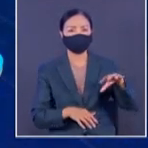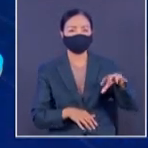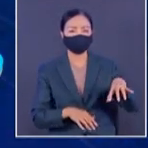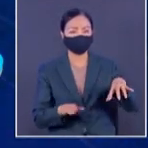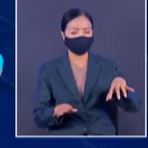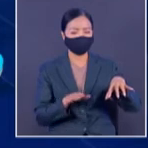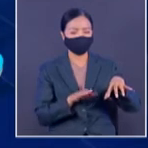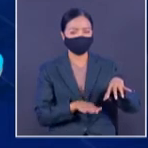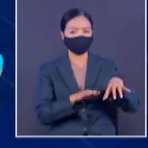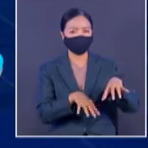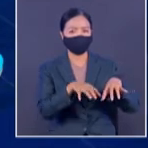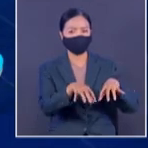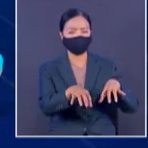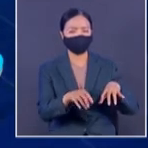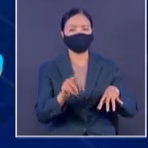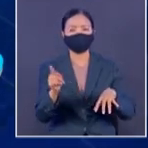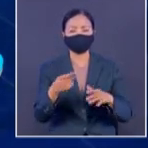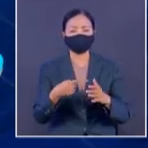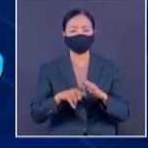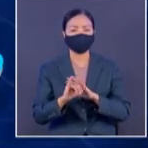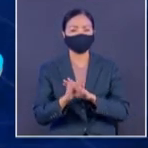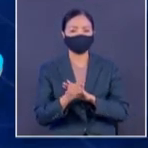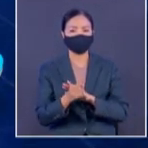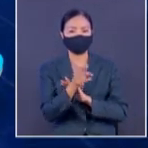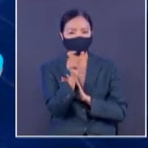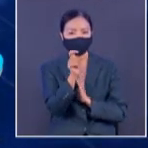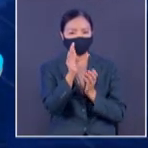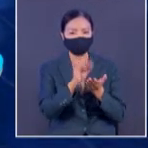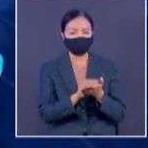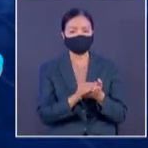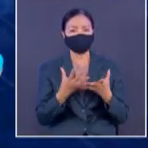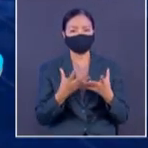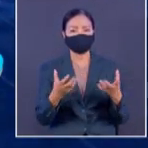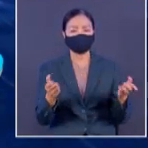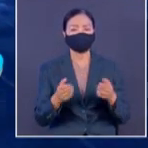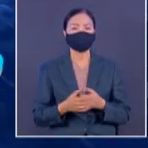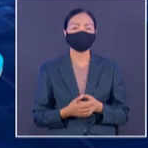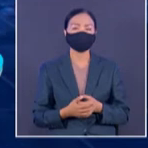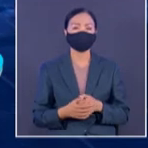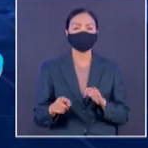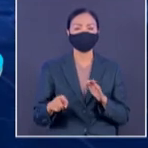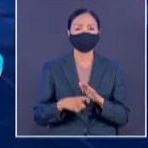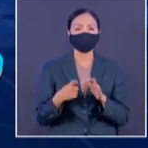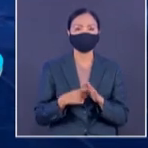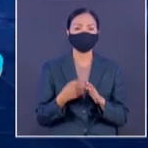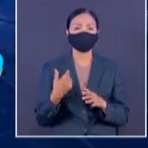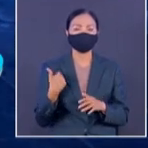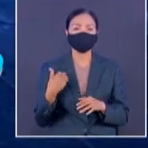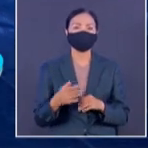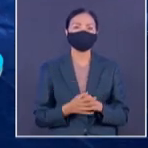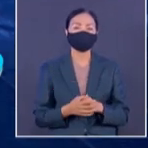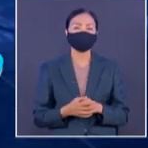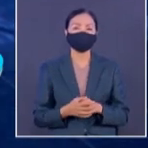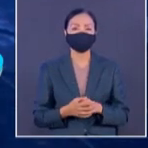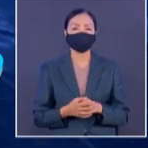ำเภอปราณบุรีประจวบคีรีขันธ์ถ่ายเอาไว้ครับเสียหายขนาดนี้นะครับสาเหตุความเสียหายที่เกิดขึ้นเพราะว่